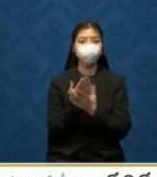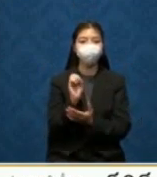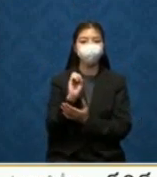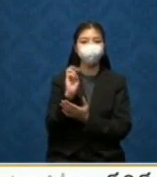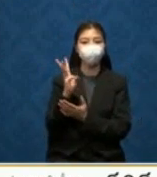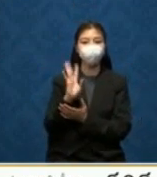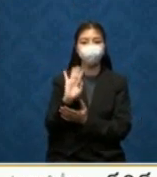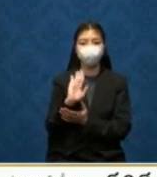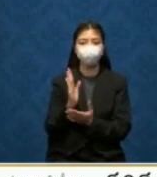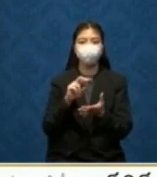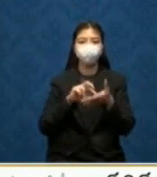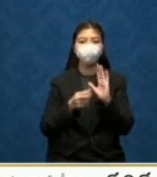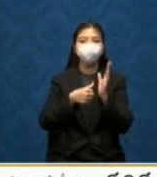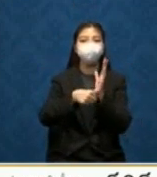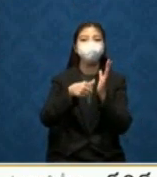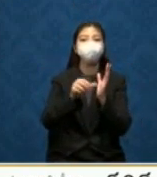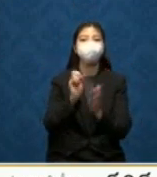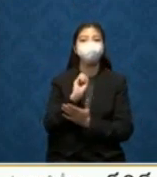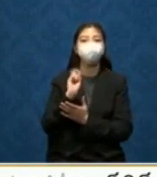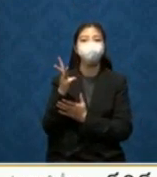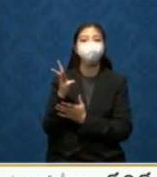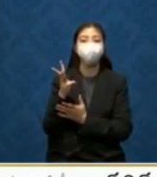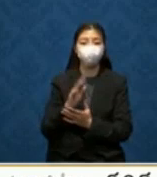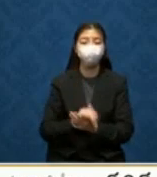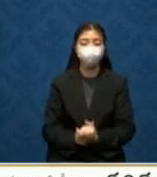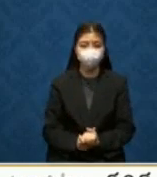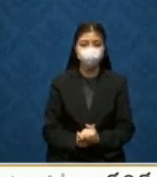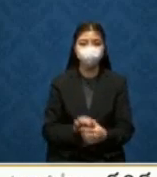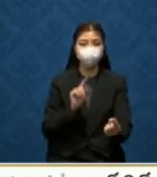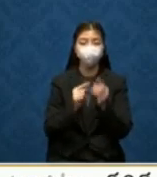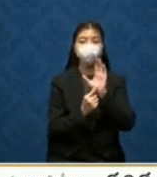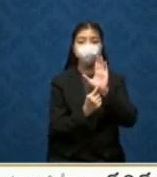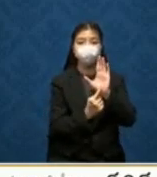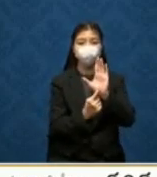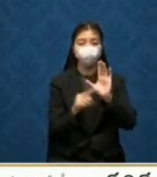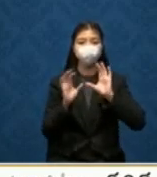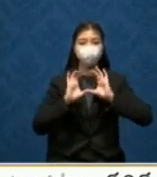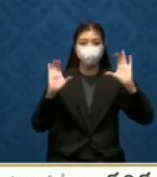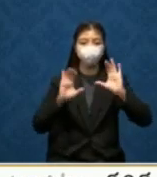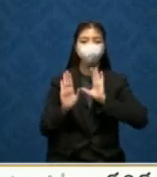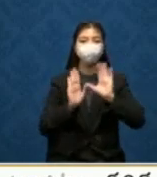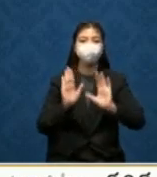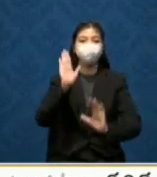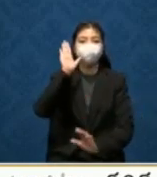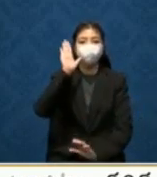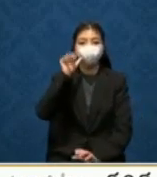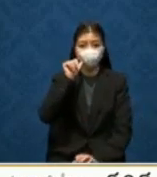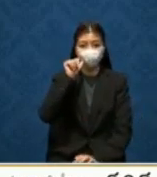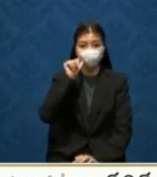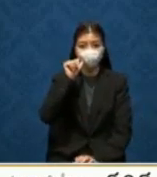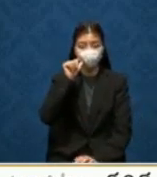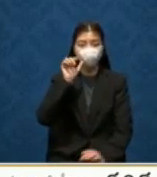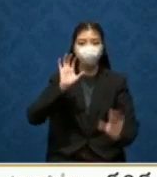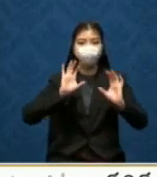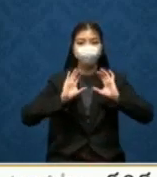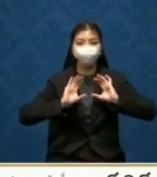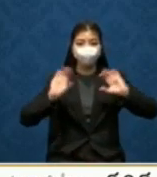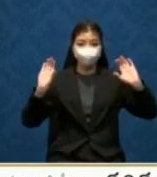นะมันเป็นหนี้สวัสดิการถ้าผมยกตัวอย่างรัฐบาลเป็นพ่อรัฐบาล